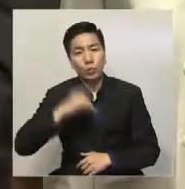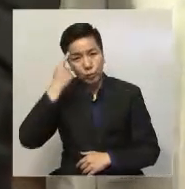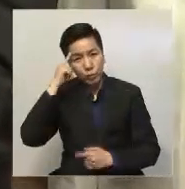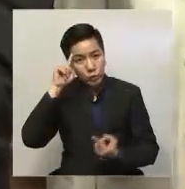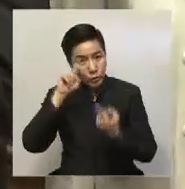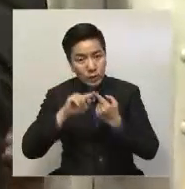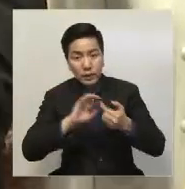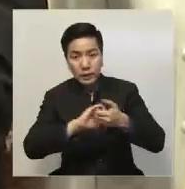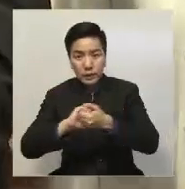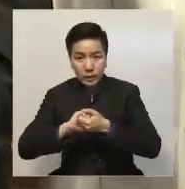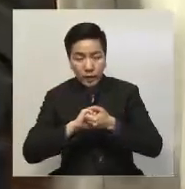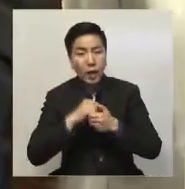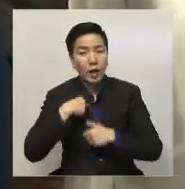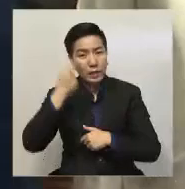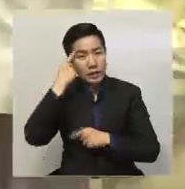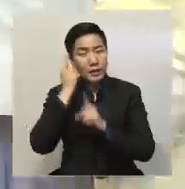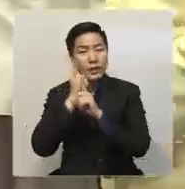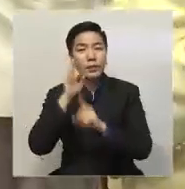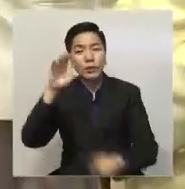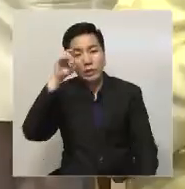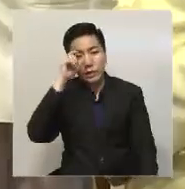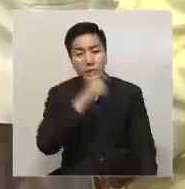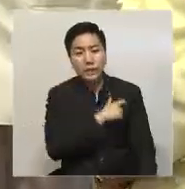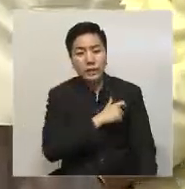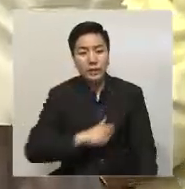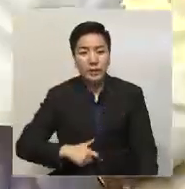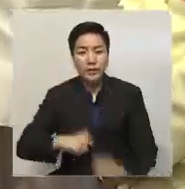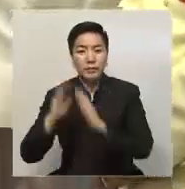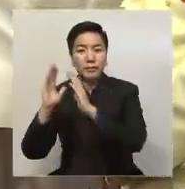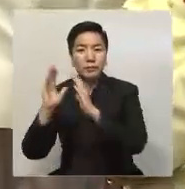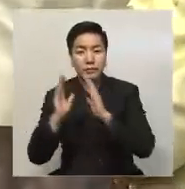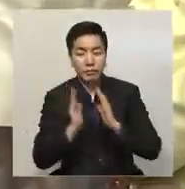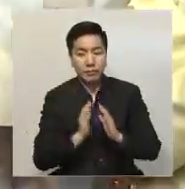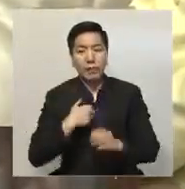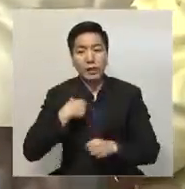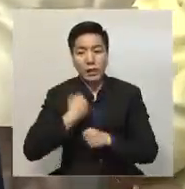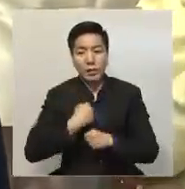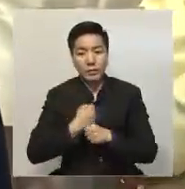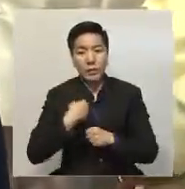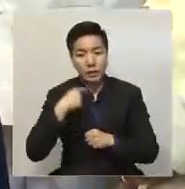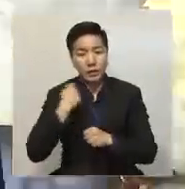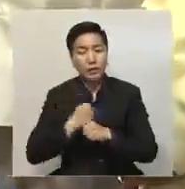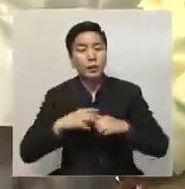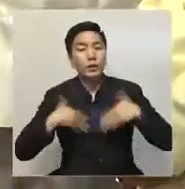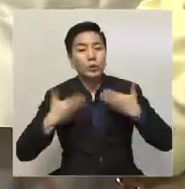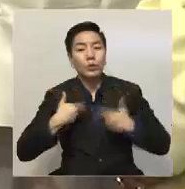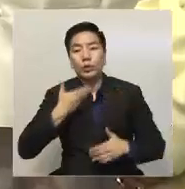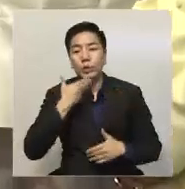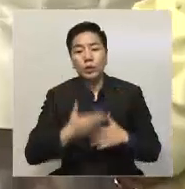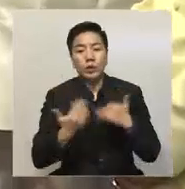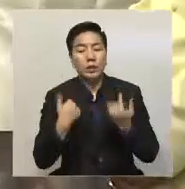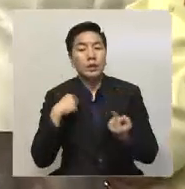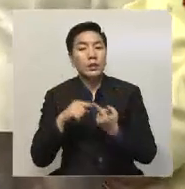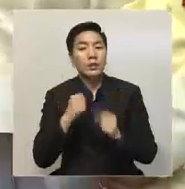มุ่งมั่นทำความดีและน้อมนำแนวทางตามพระราชดำริของในหลวงรัชกาลที่9มาปฏิบัติเพื่อสร้างความสุขอย่างยั่งยืนใน